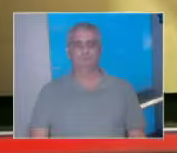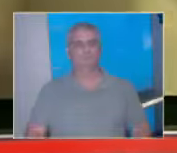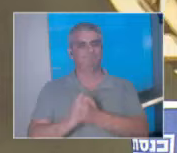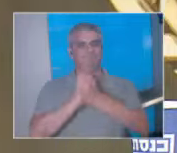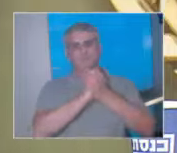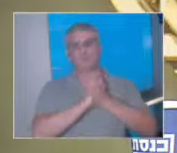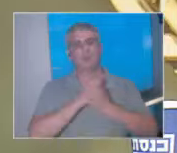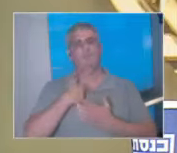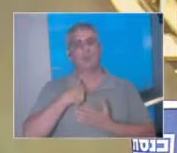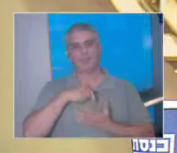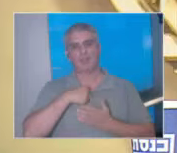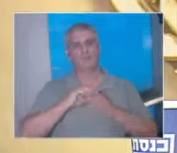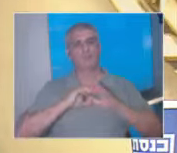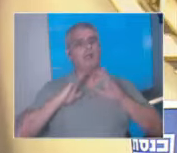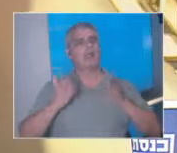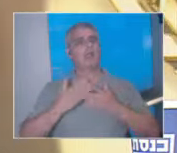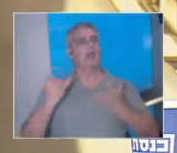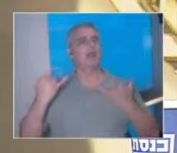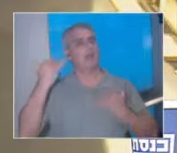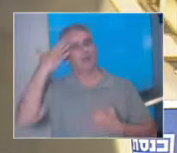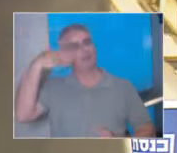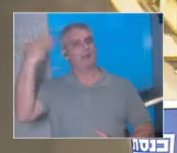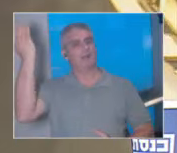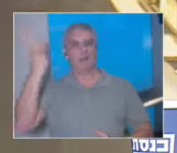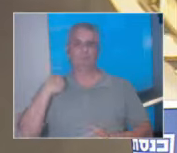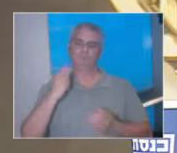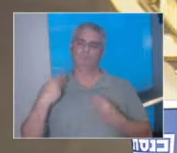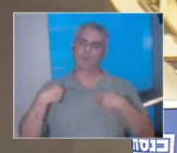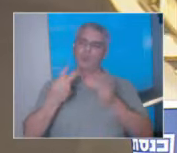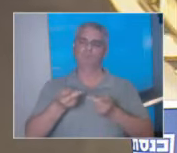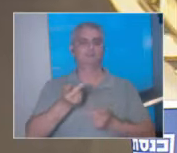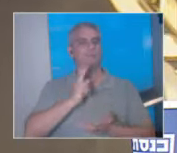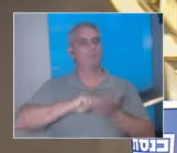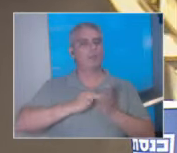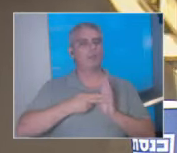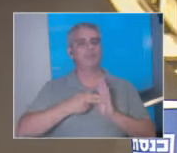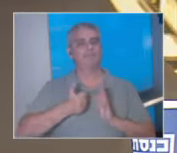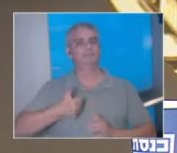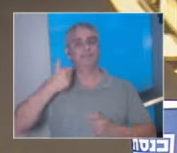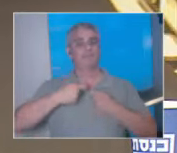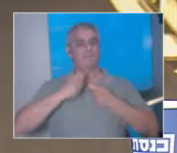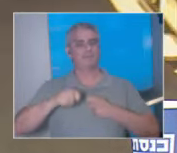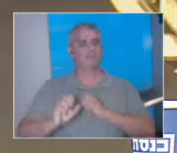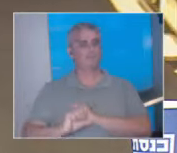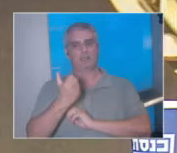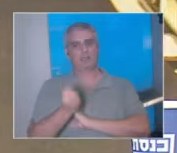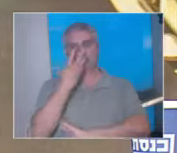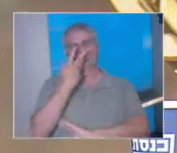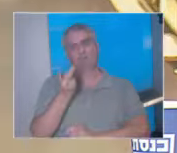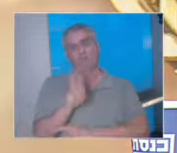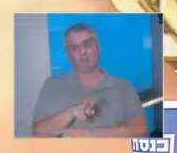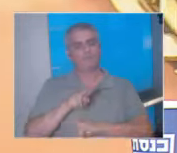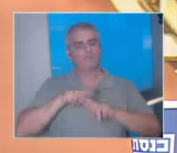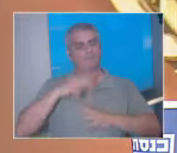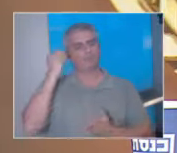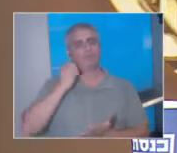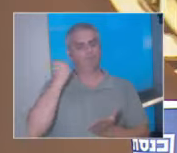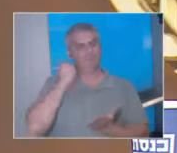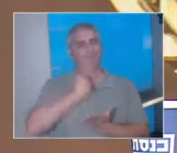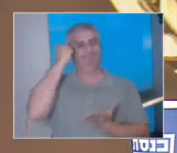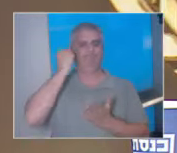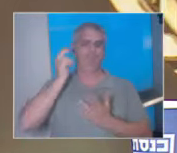שלום לכם, אנחנו בהיכל התהילה חוזרים אל הפוליטיקאים, השרים וחברי הכנסת הבולטים שהלכו לעולמם והשאירו חותם